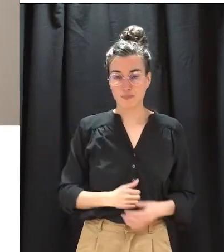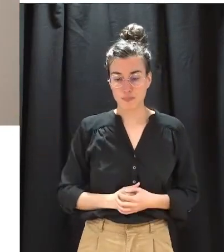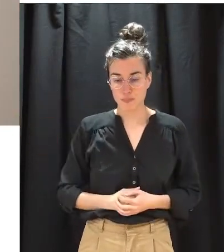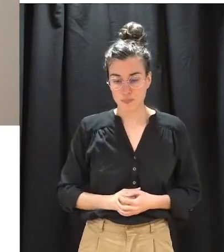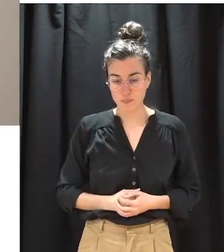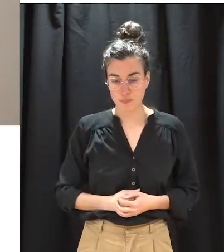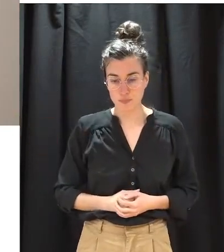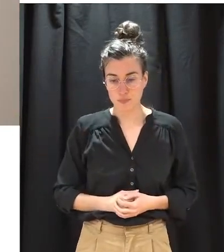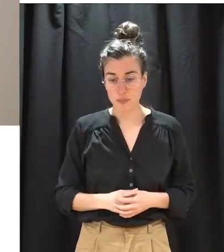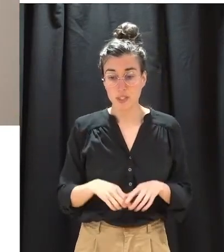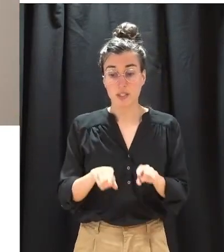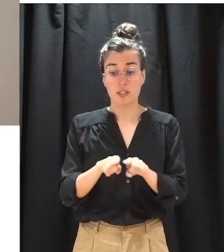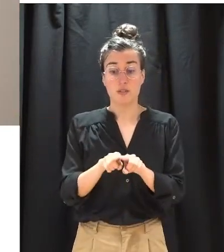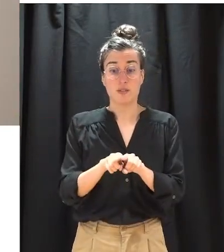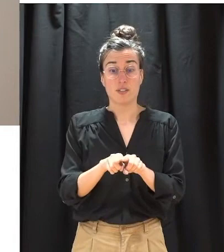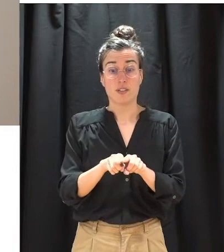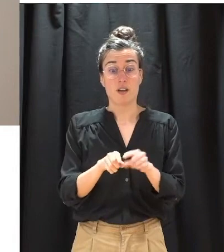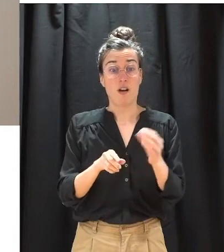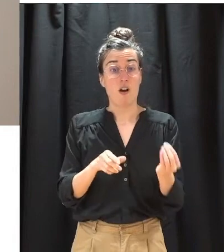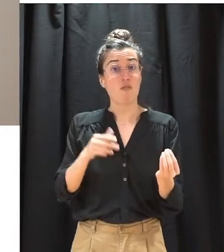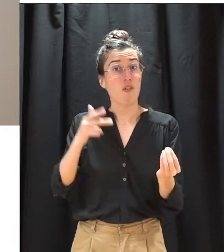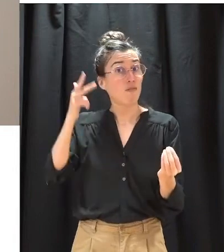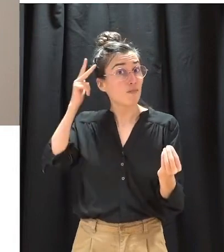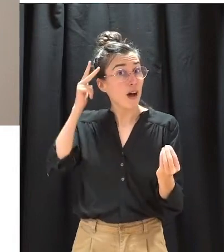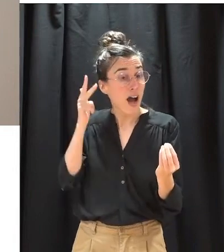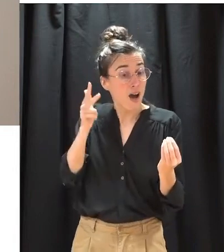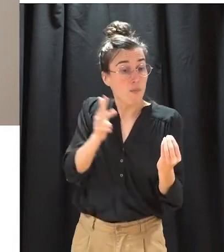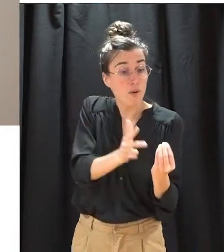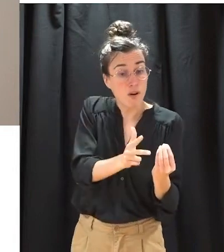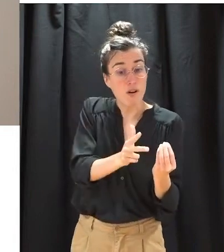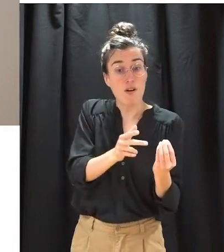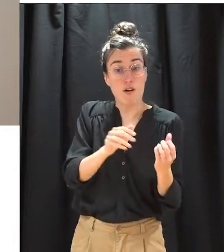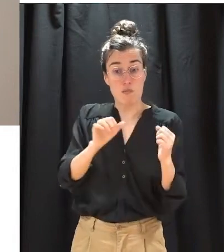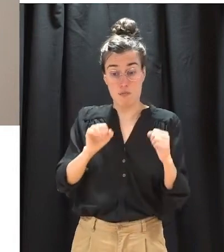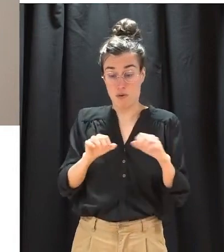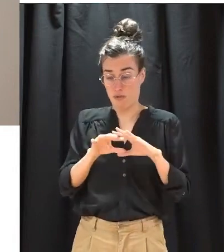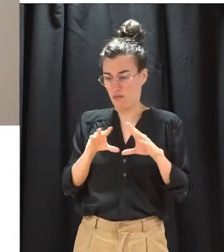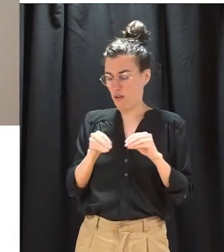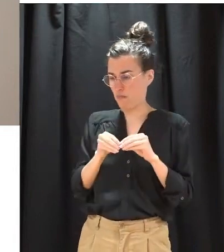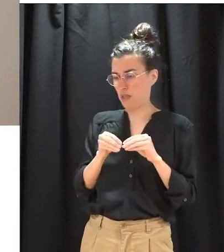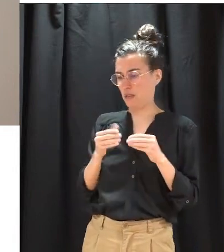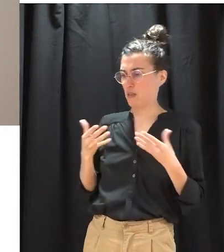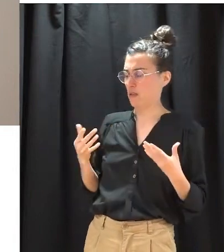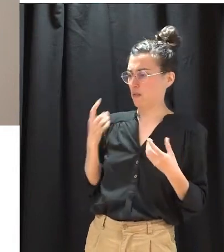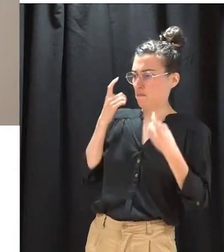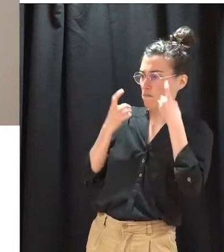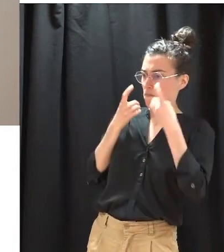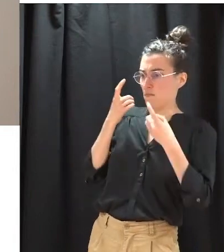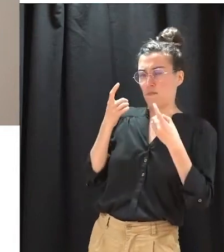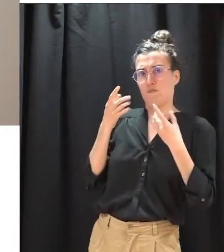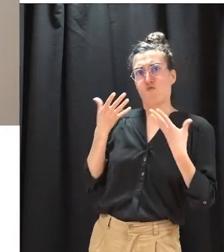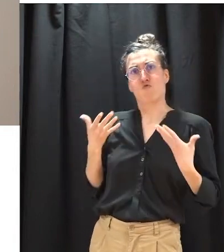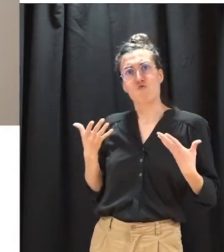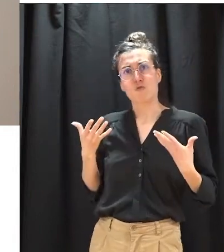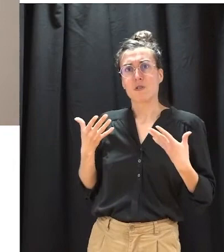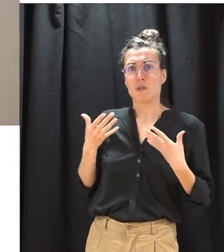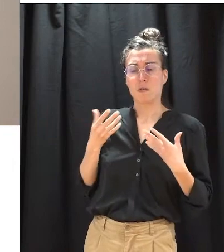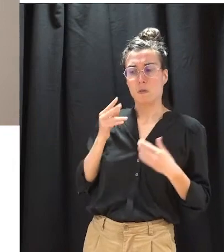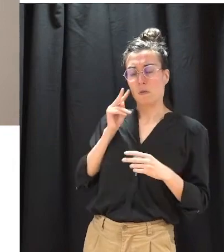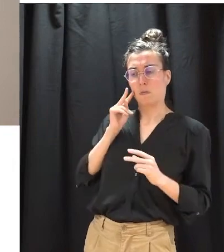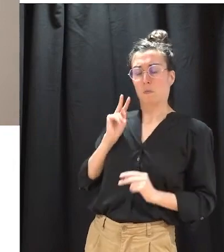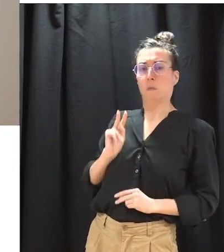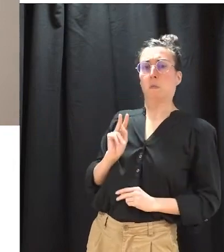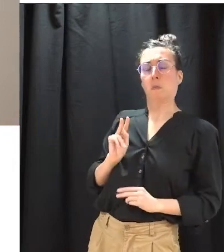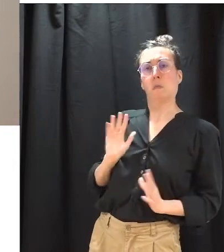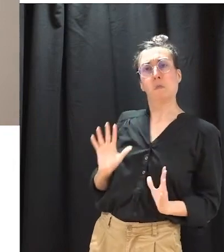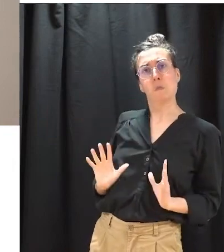certaines familles des interrogations, même parfois de la méfiance, parce qu'une opération, c'est jamais sans risque, et sur